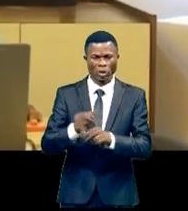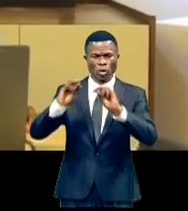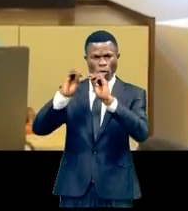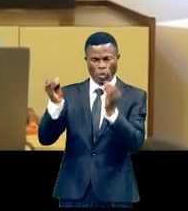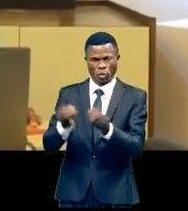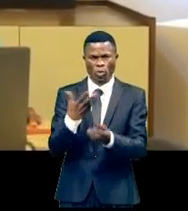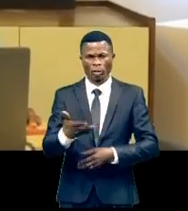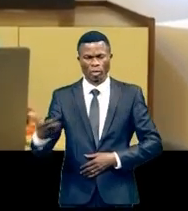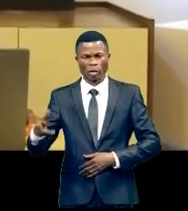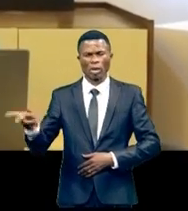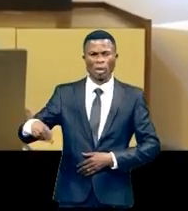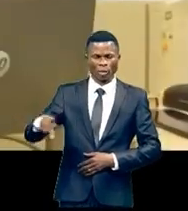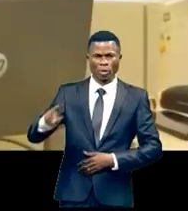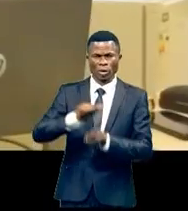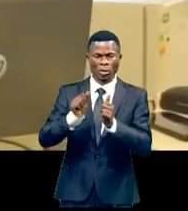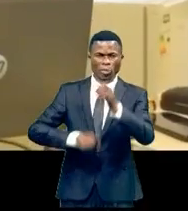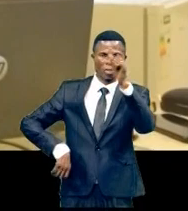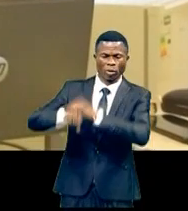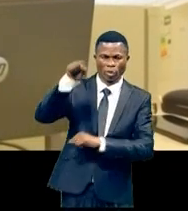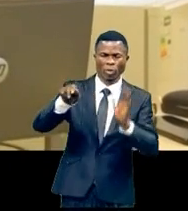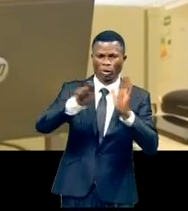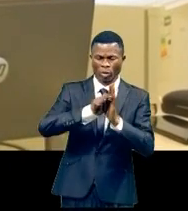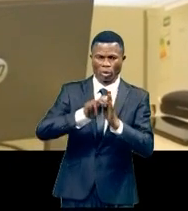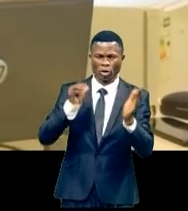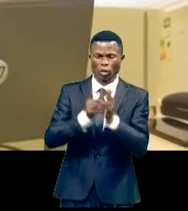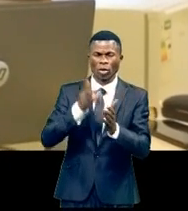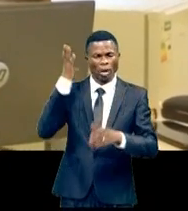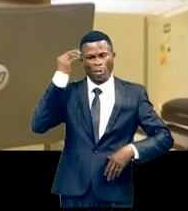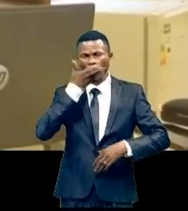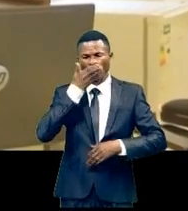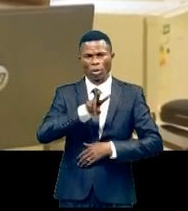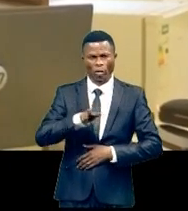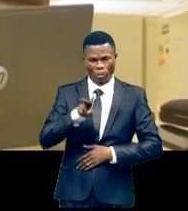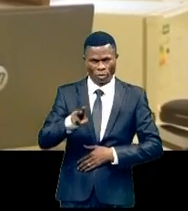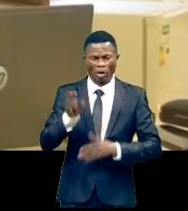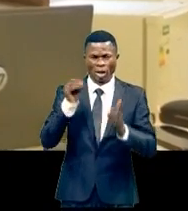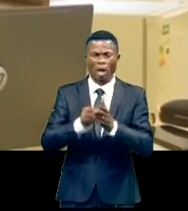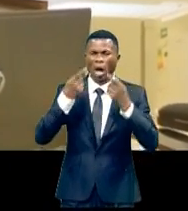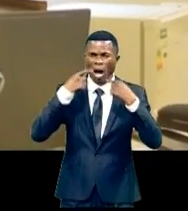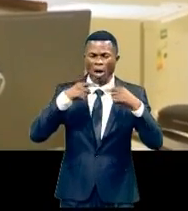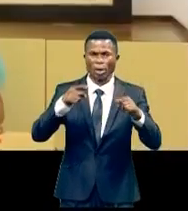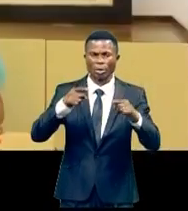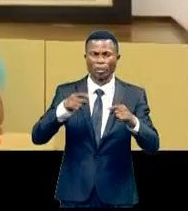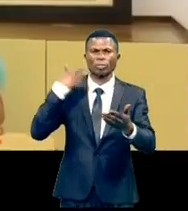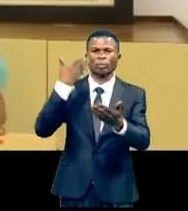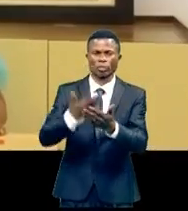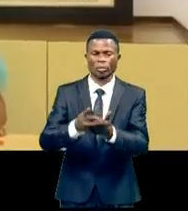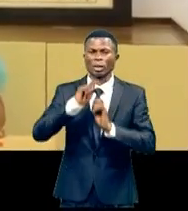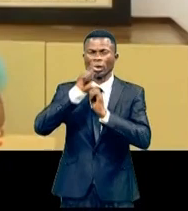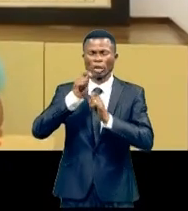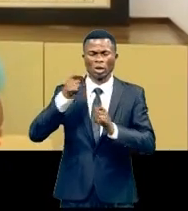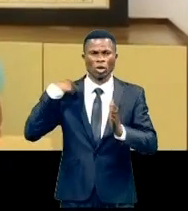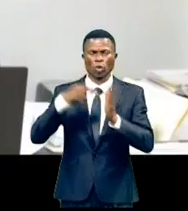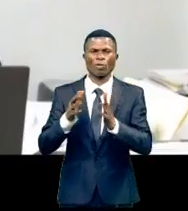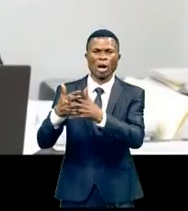pour le province dans le cadre de la riposte contre la pandémie à COVID-19. Elle a annoncé l'arrivée d'un don du gouvernement